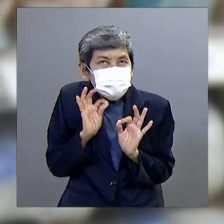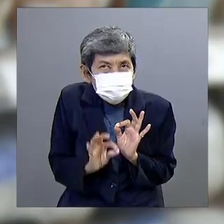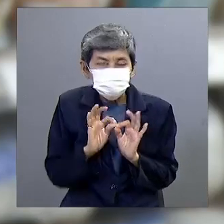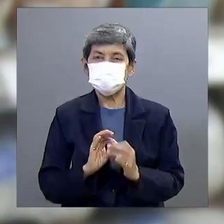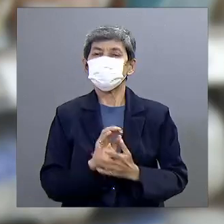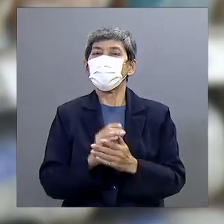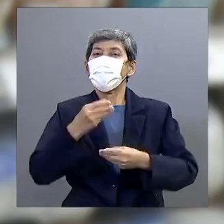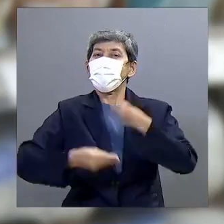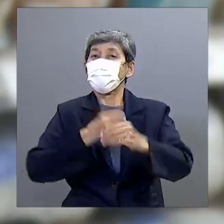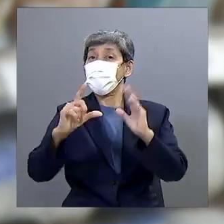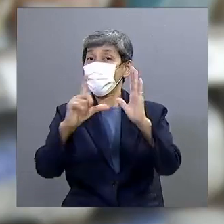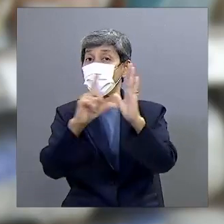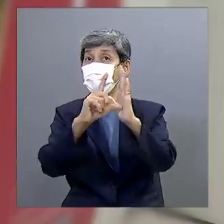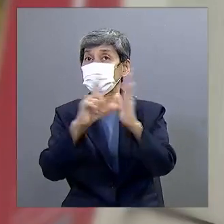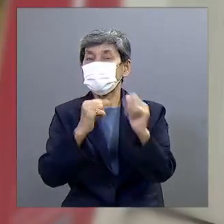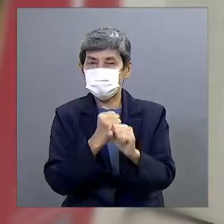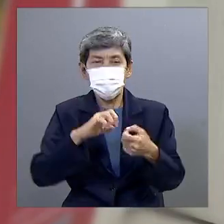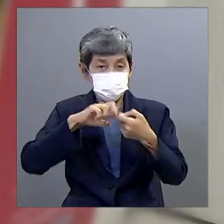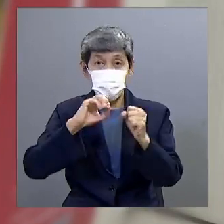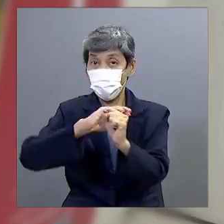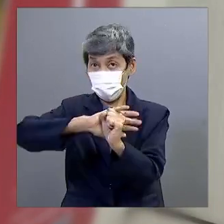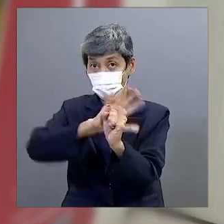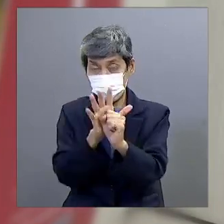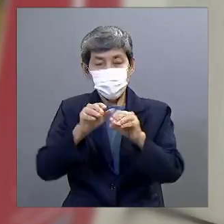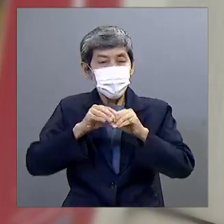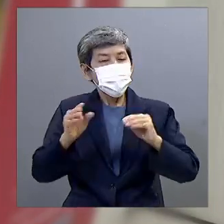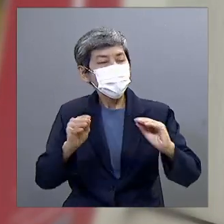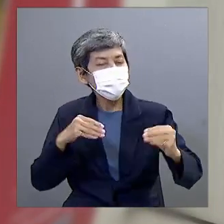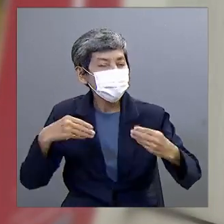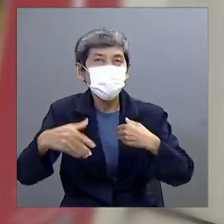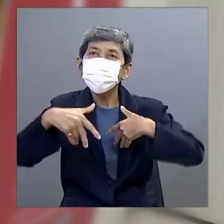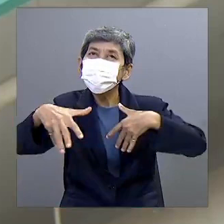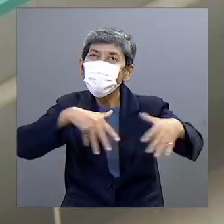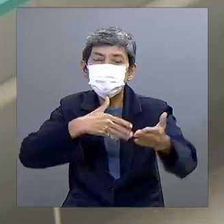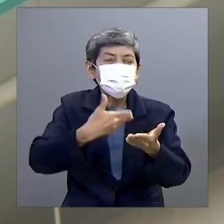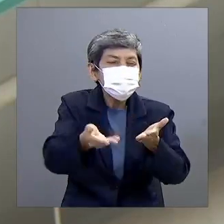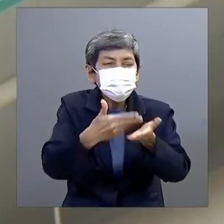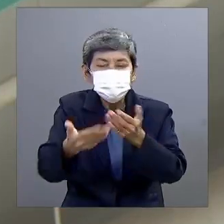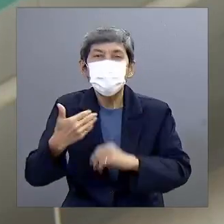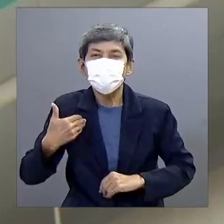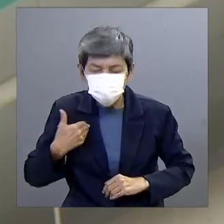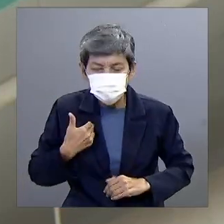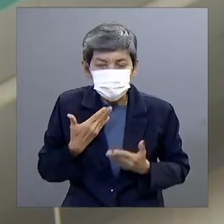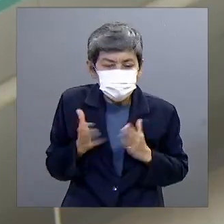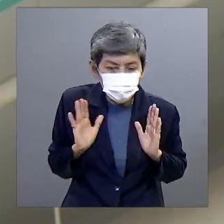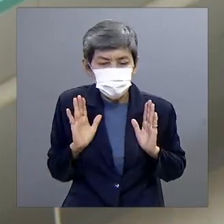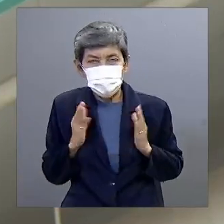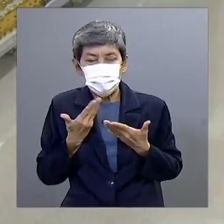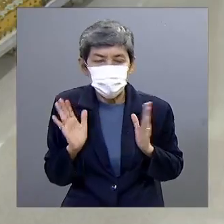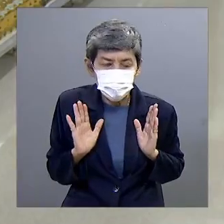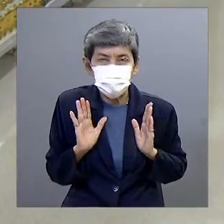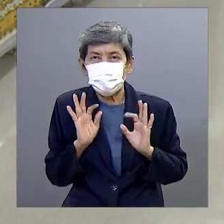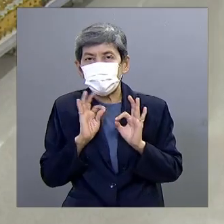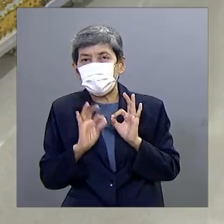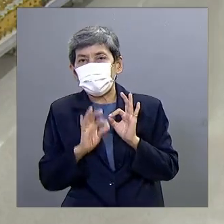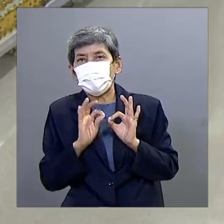สนะคะบอกว่าหลังการระบาดของโควิด-19 คลี่คลายค่ะประชาชนมีการใช้จ่ายมากขึ้นแต่ว่ายังไม่ฟื้นตัวเท่ากับช่วงก่อนเกิดโควิด-19